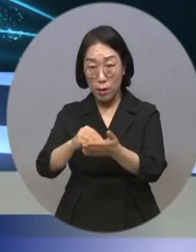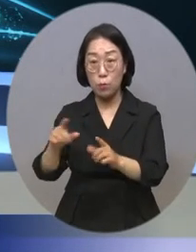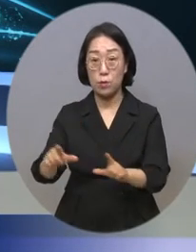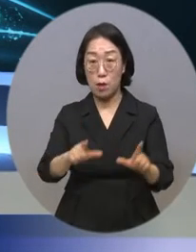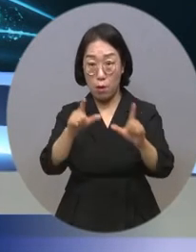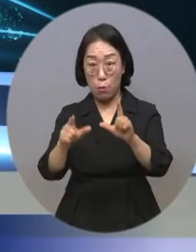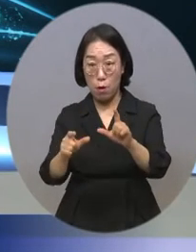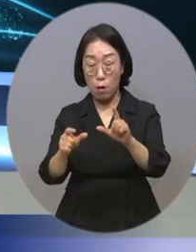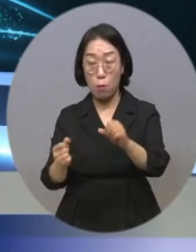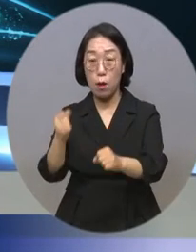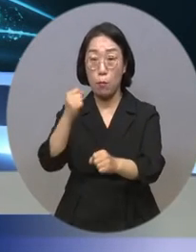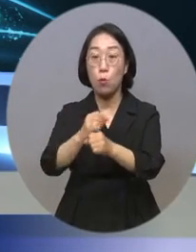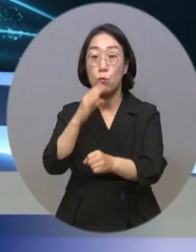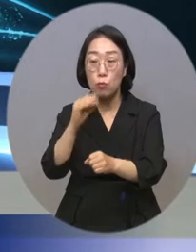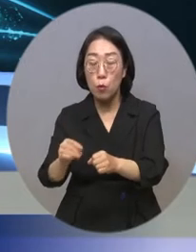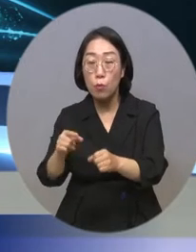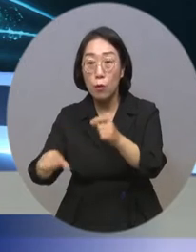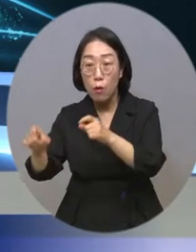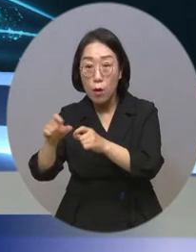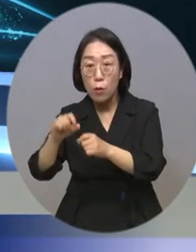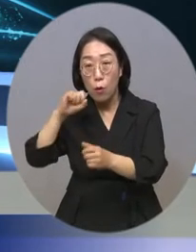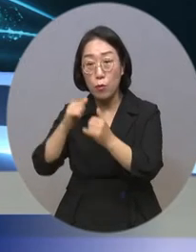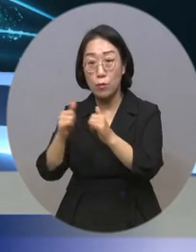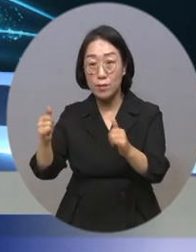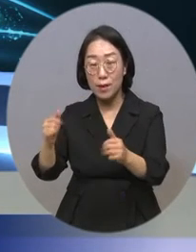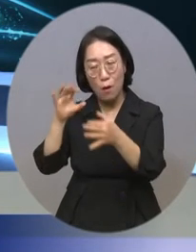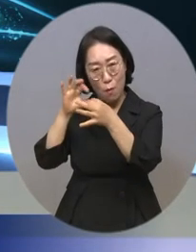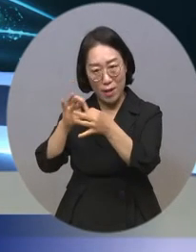소외된 이웃들도 돌아볼 줄 아는 마음 또한